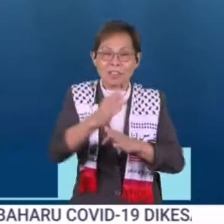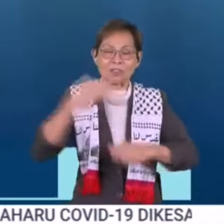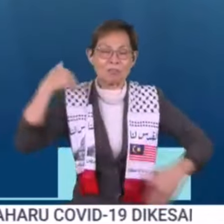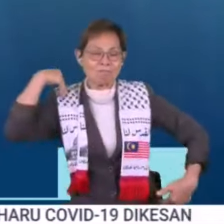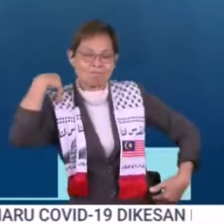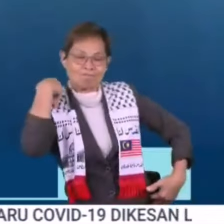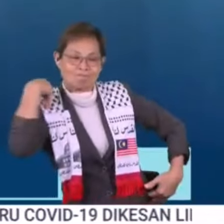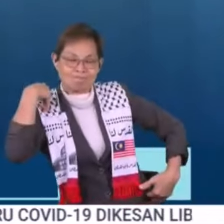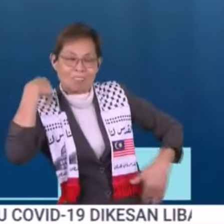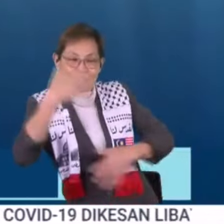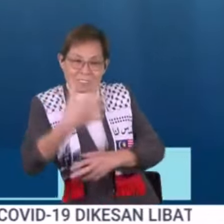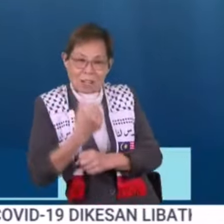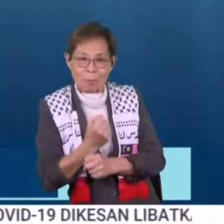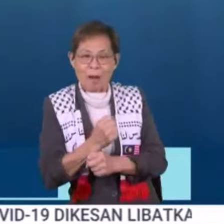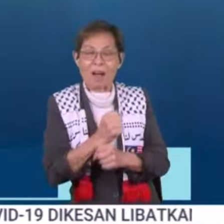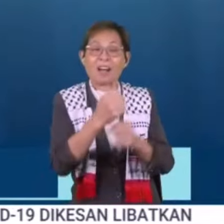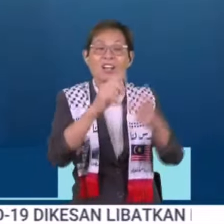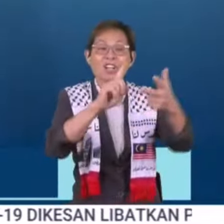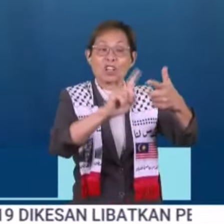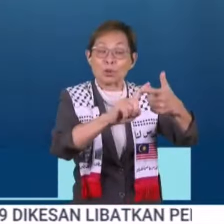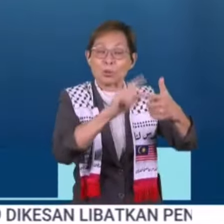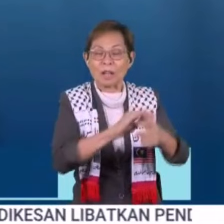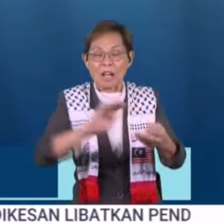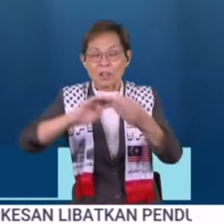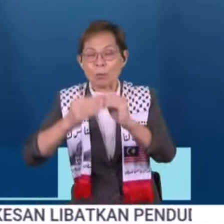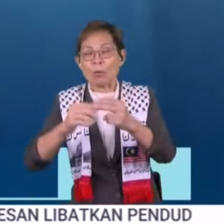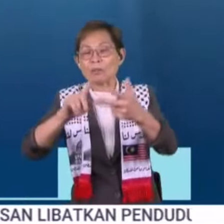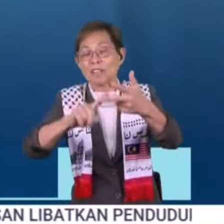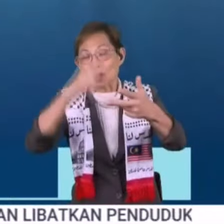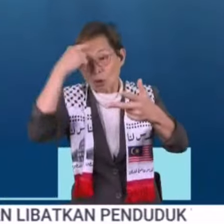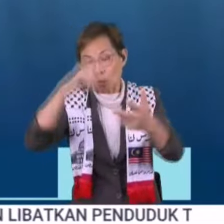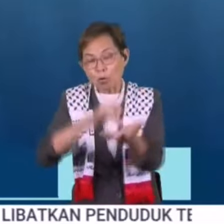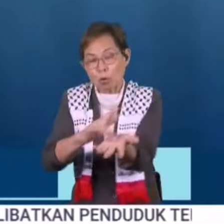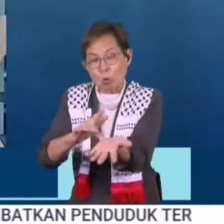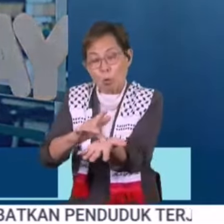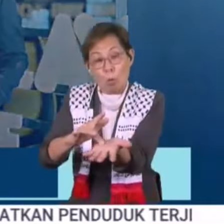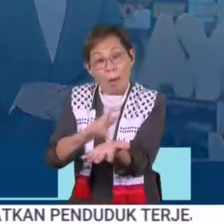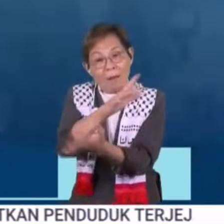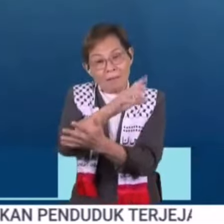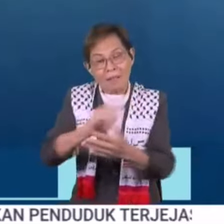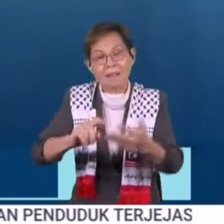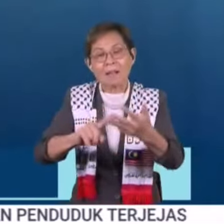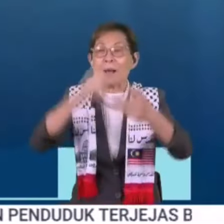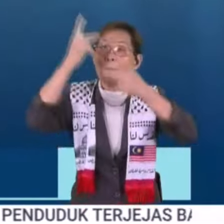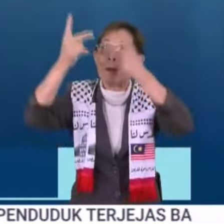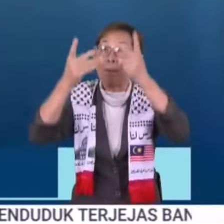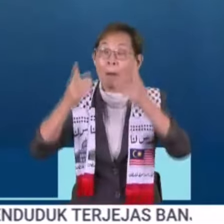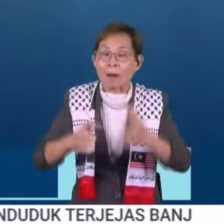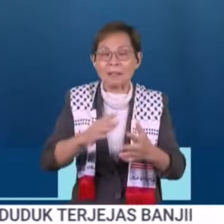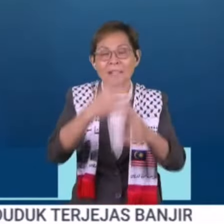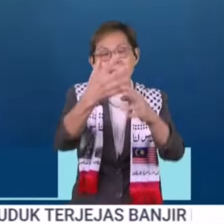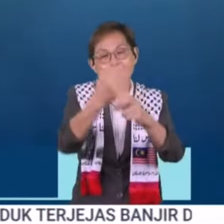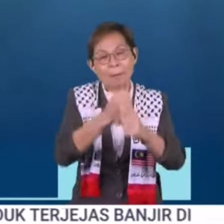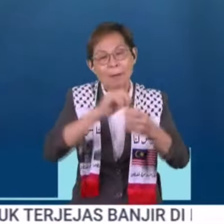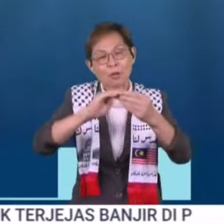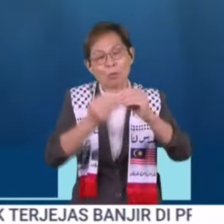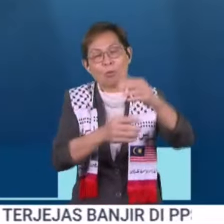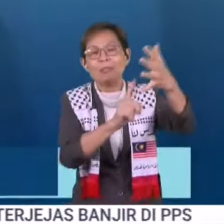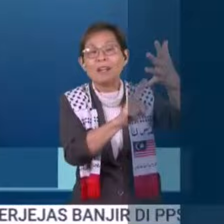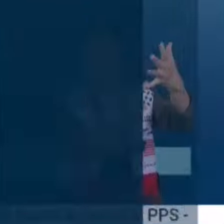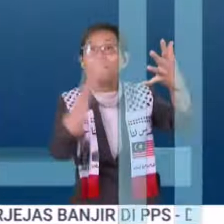fashion mendapat kedudukan kedua selain tempat ketiga untuk pharmaceutical manakala pelancongan di tempat kelima.